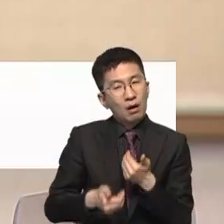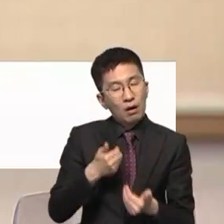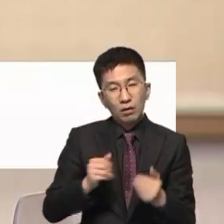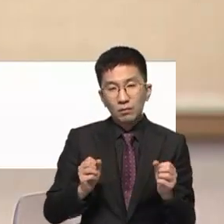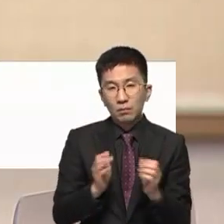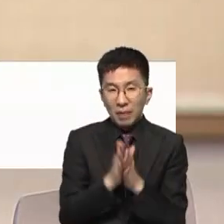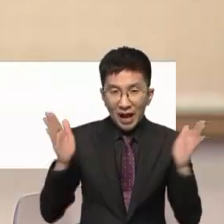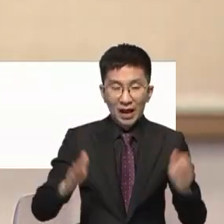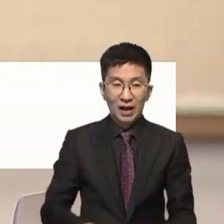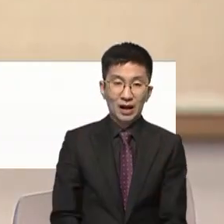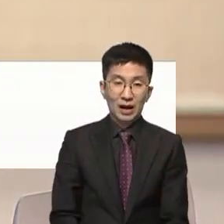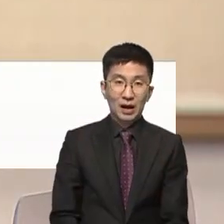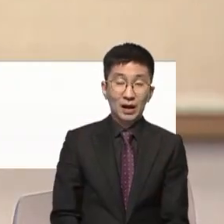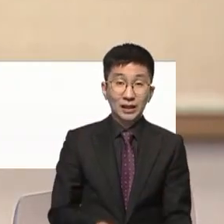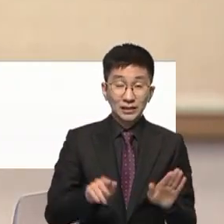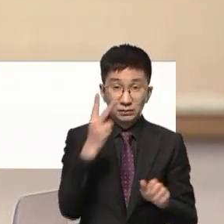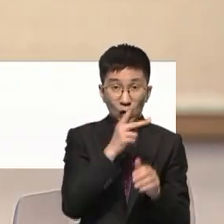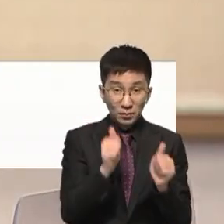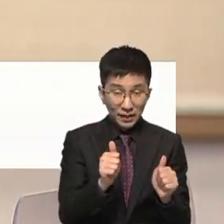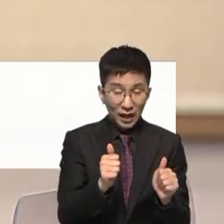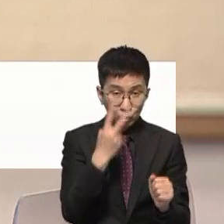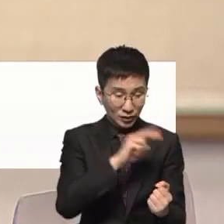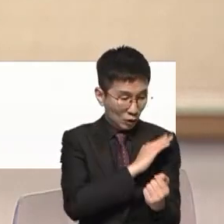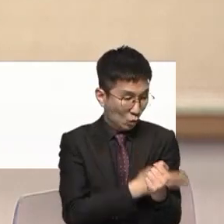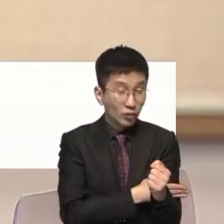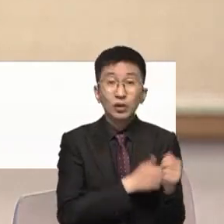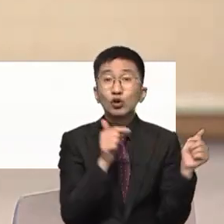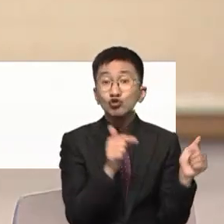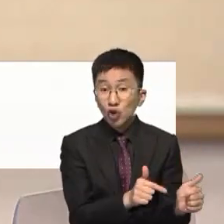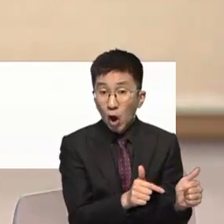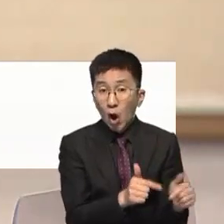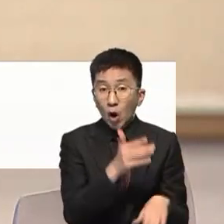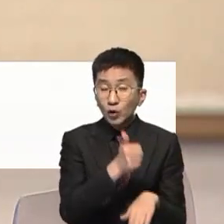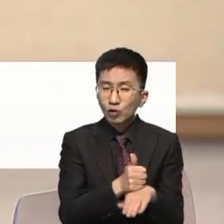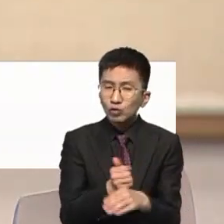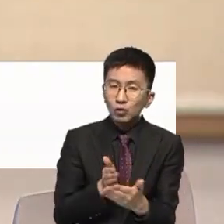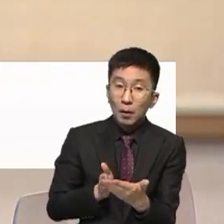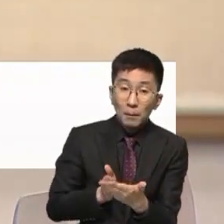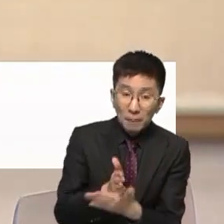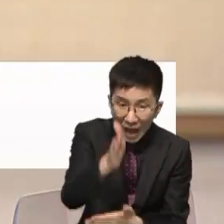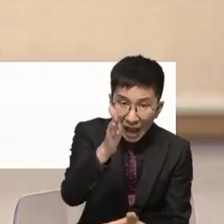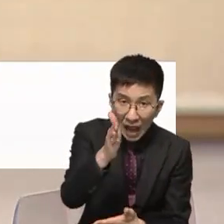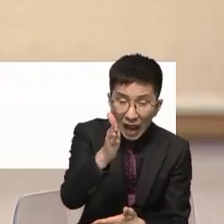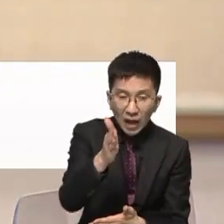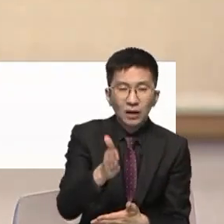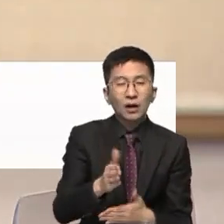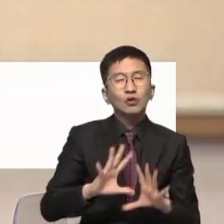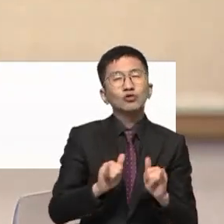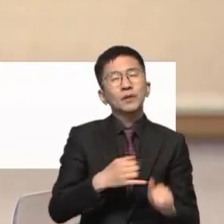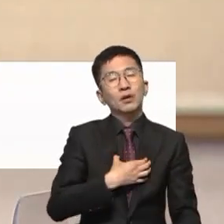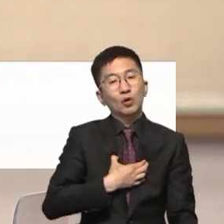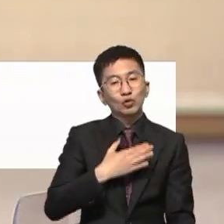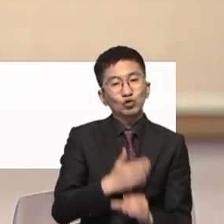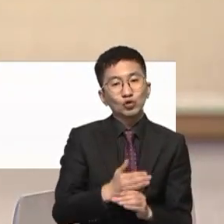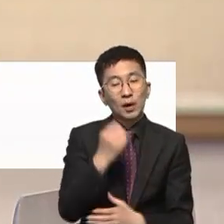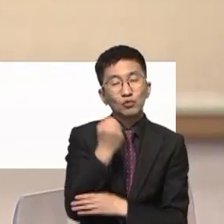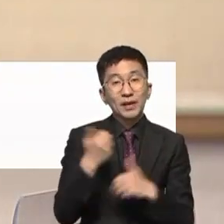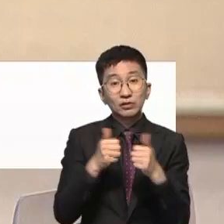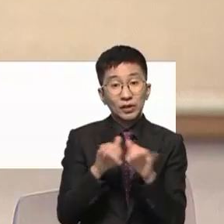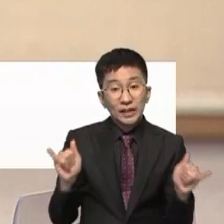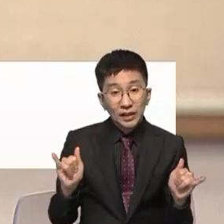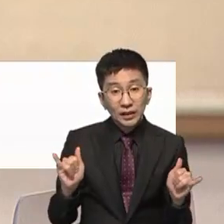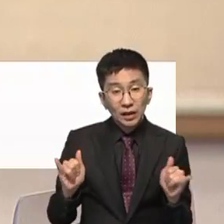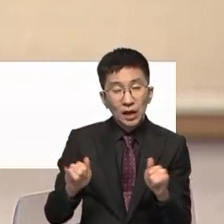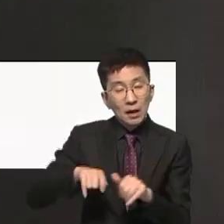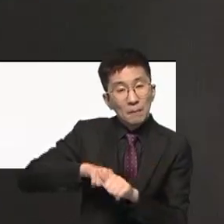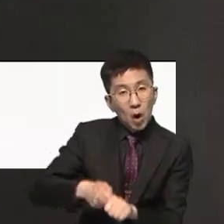법안이 국회를 통과하여 시행을 앞두고 있어서 국민적 우려가 큰 상황입니다. 이 법안은 부패한 정치인과 공직자의 처벌을